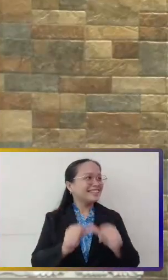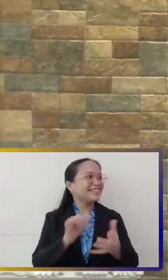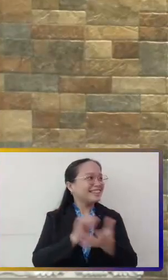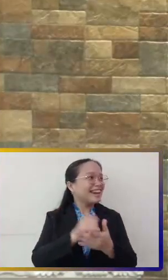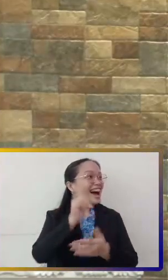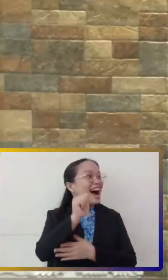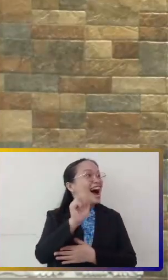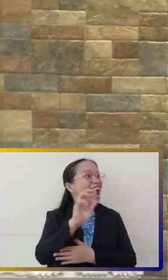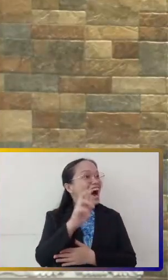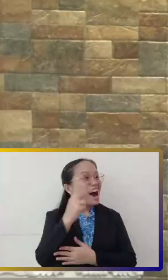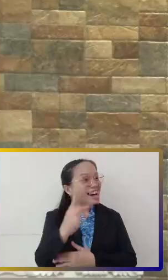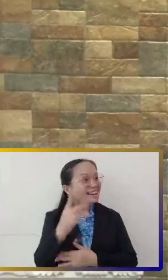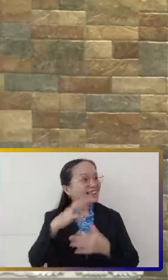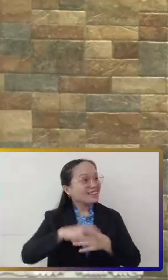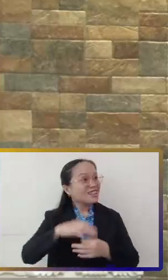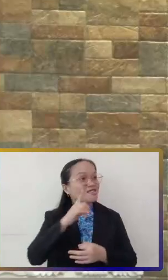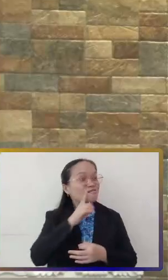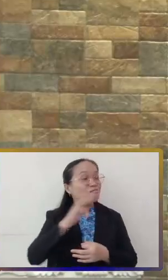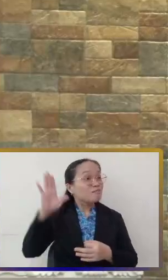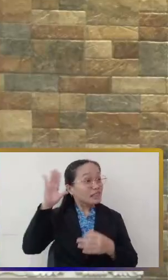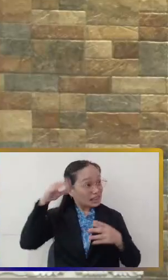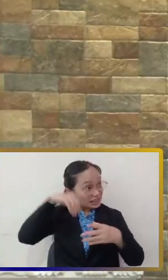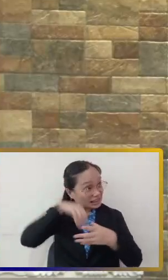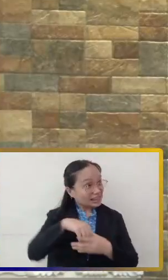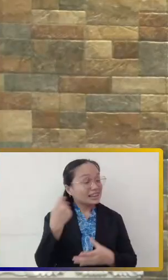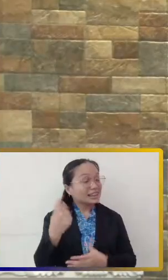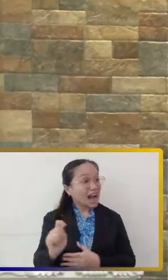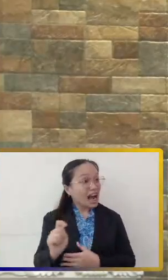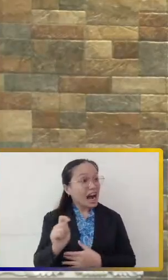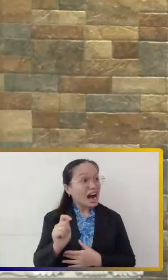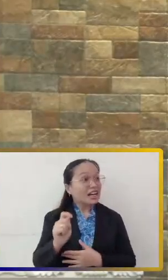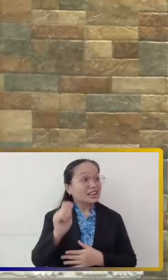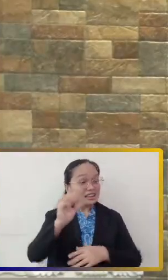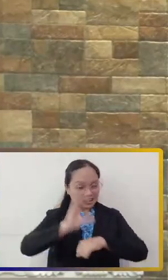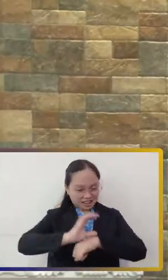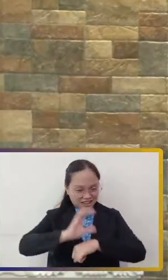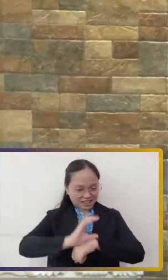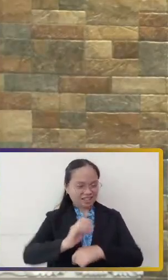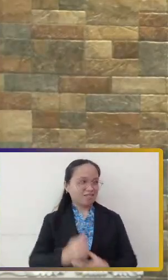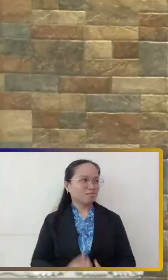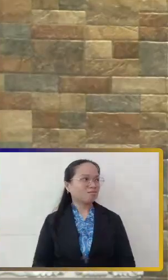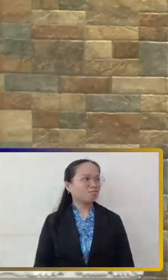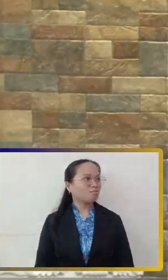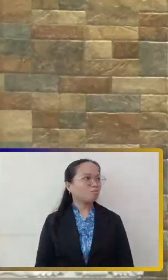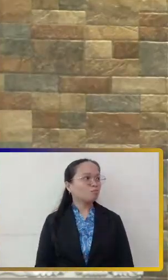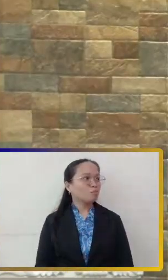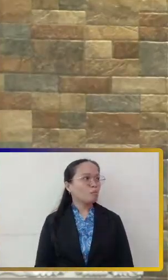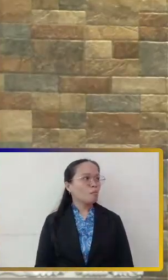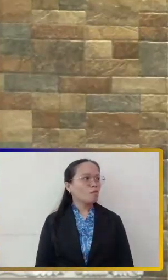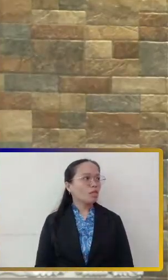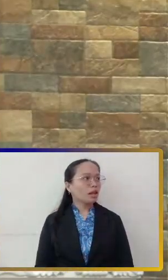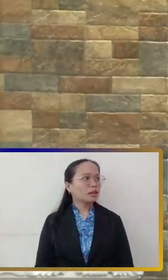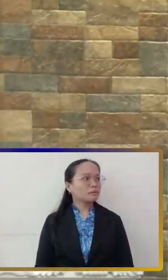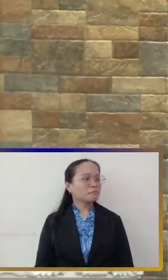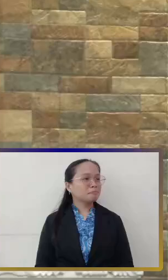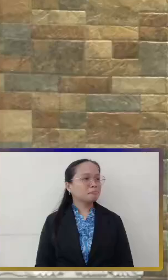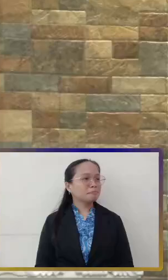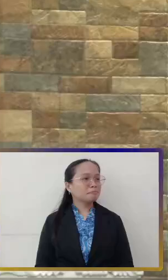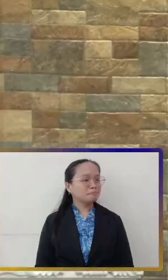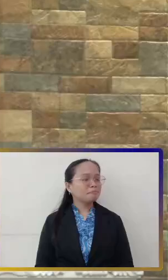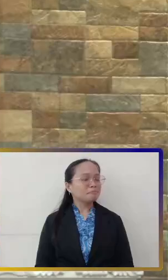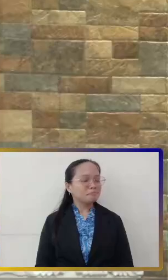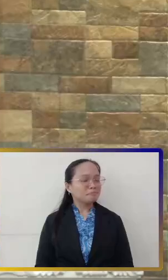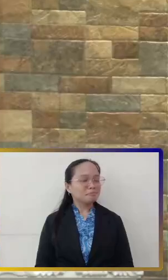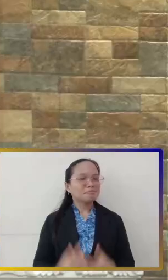Ark of the Covenant inside the tabernacle. Alright? Sa tabernacle, may sinabi po doon si Janel